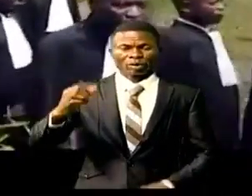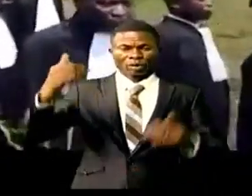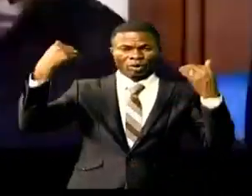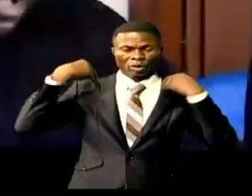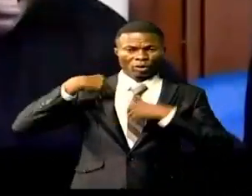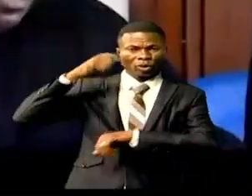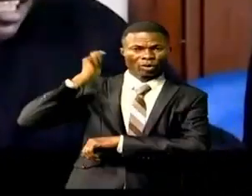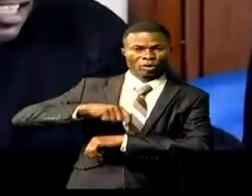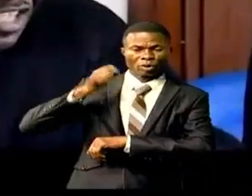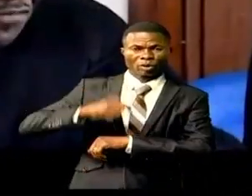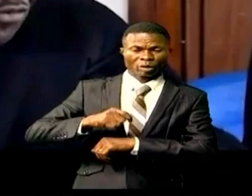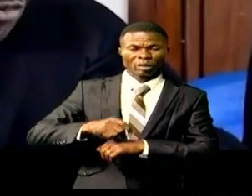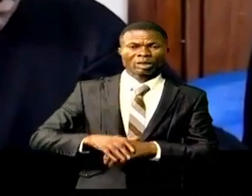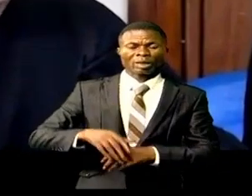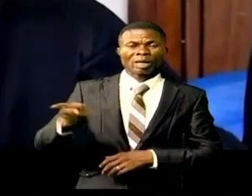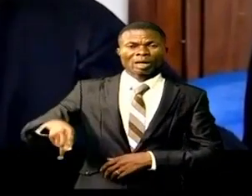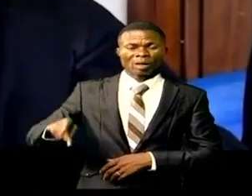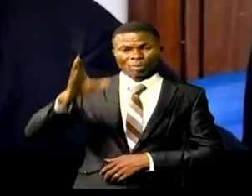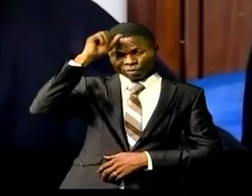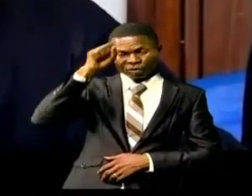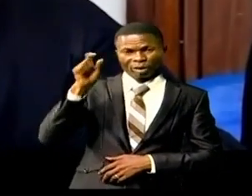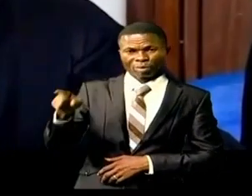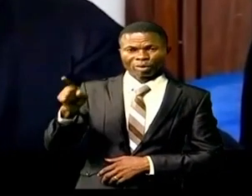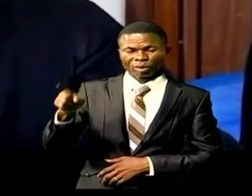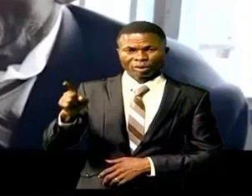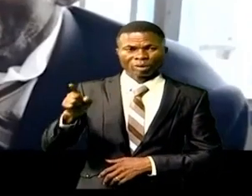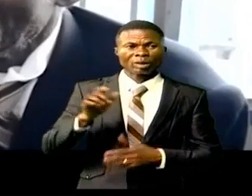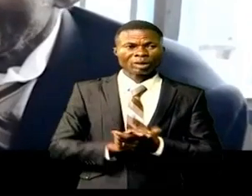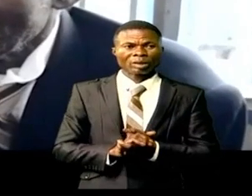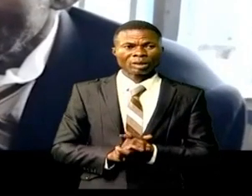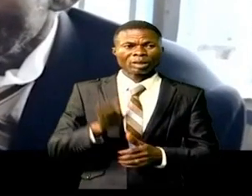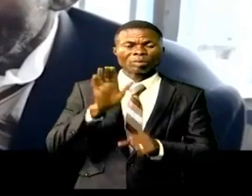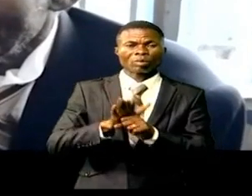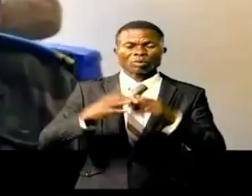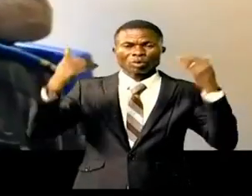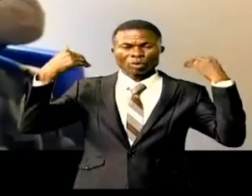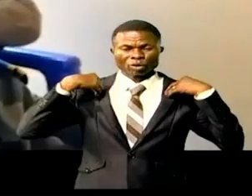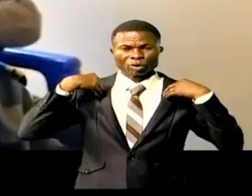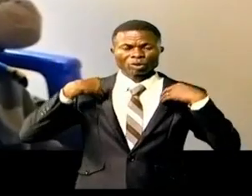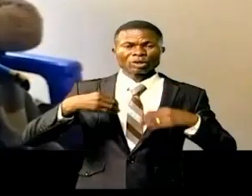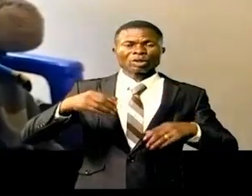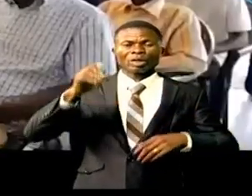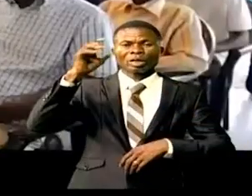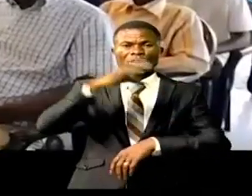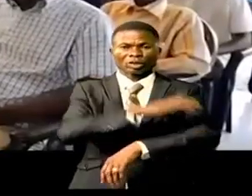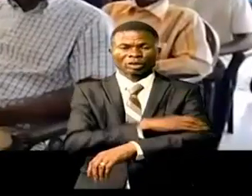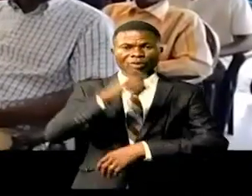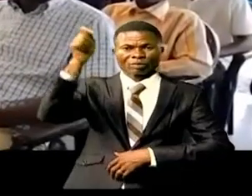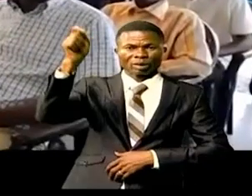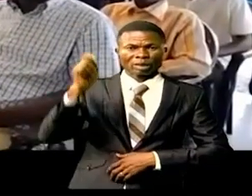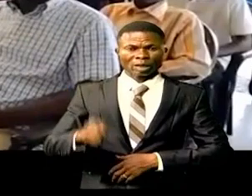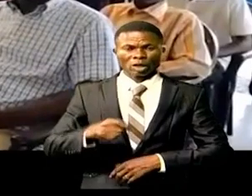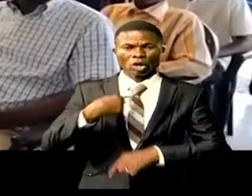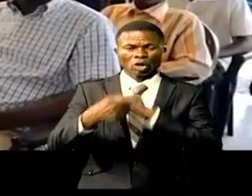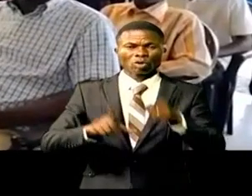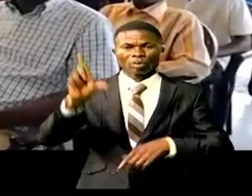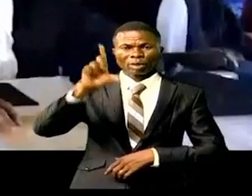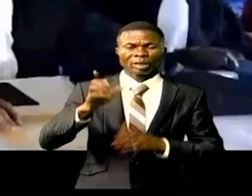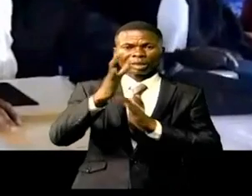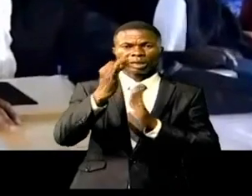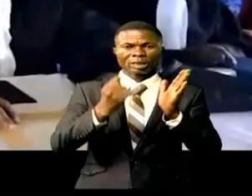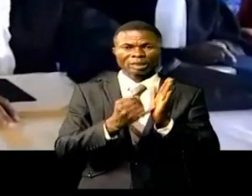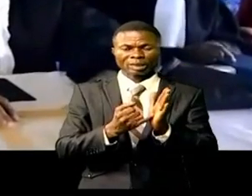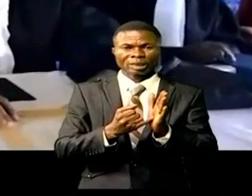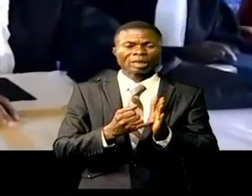des avocats de Maïndombe, Maître Jorubal Mputu, a devant les autorités tant civiles que militaires et quelques invités lancé lundi 16